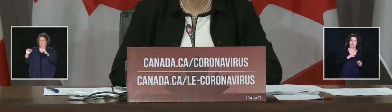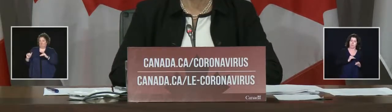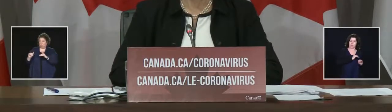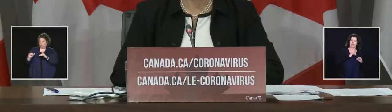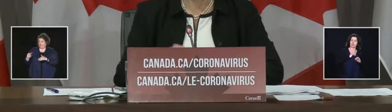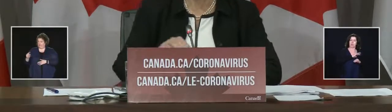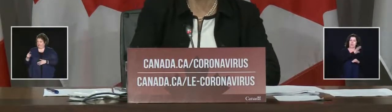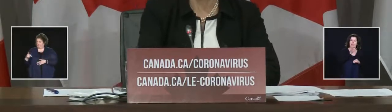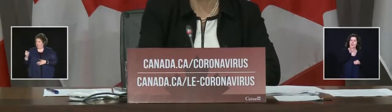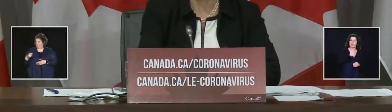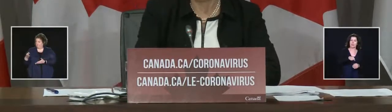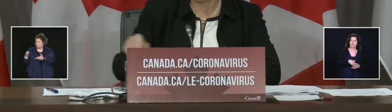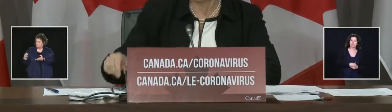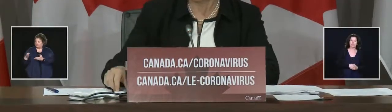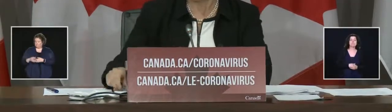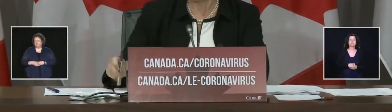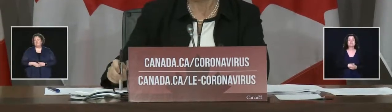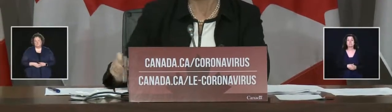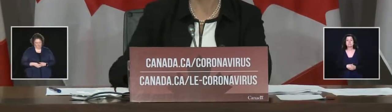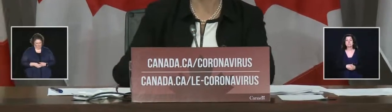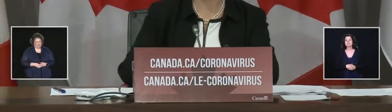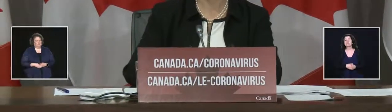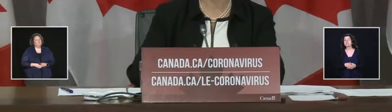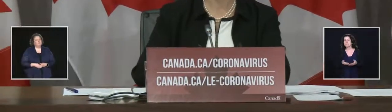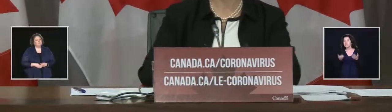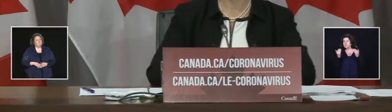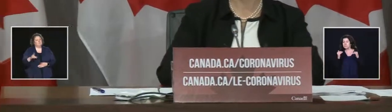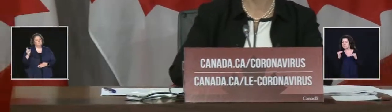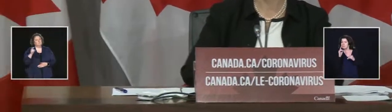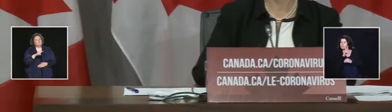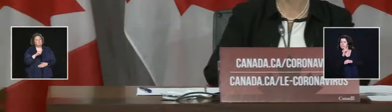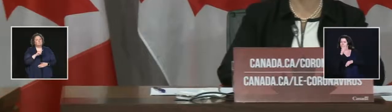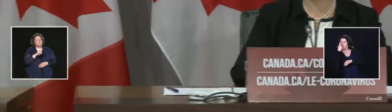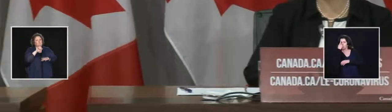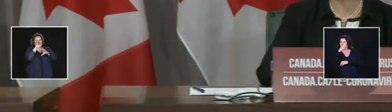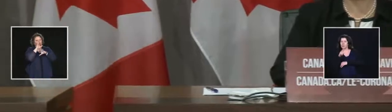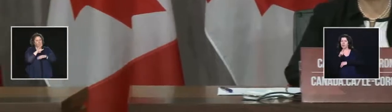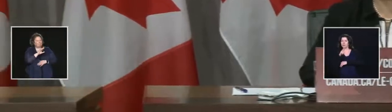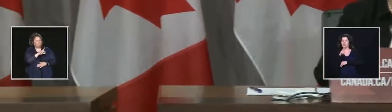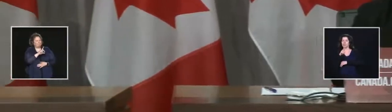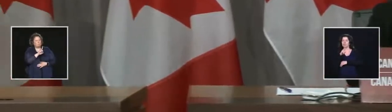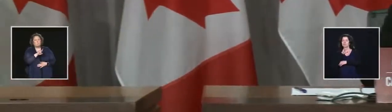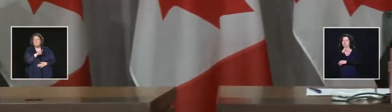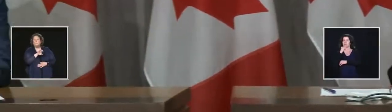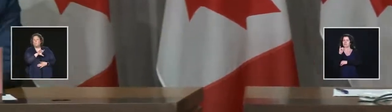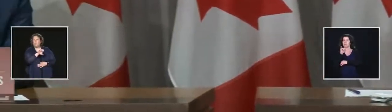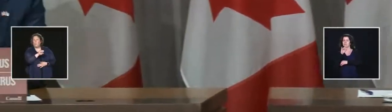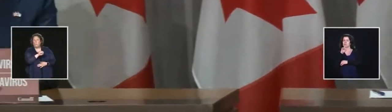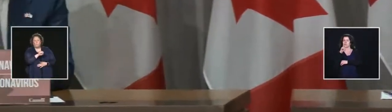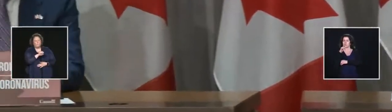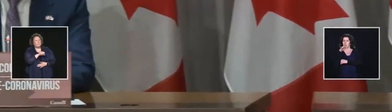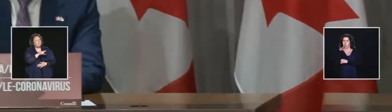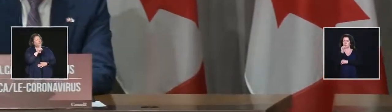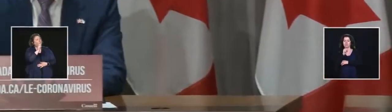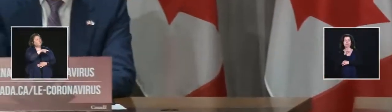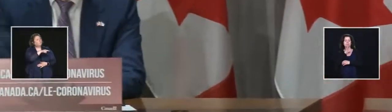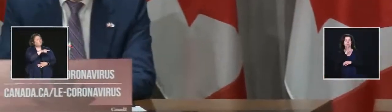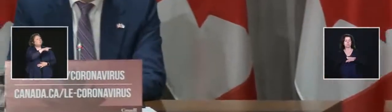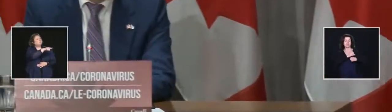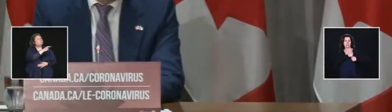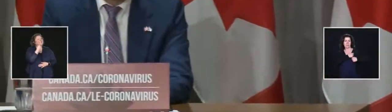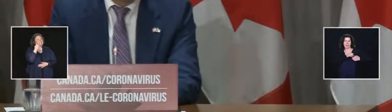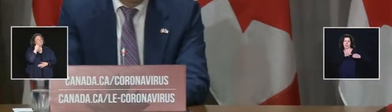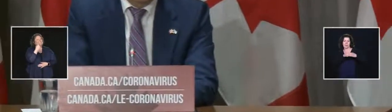pour faire suite à la question de ma collègue Hélène. Quand vous dites que les forces armées vont demeurer dans les CHSLD aussi longtemps que requis, est-ce que ça veut dire que vous êtes